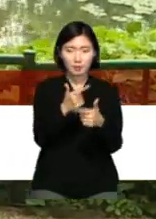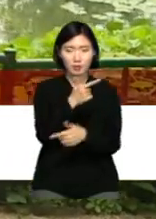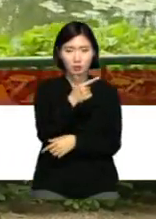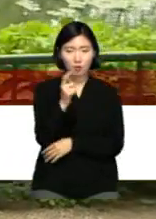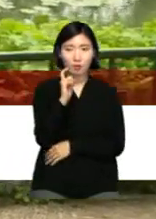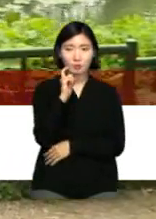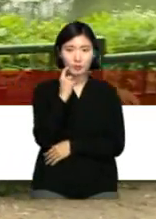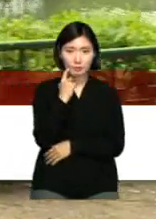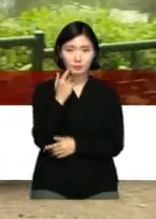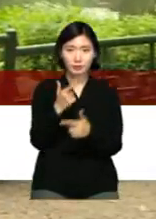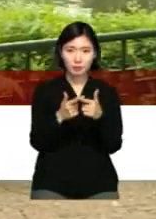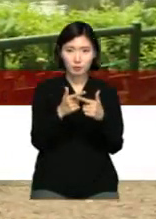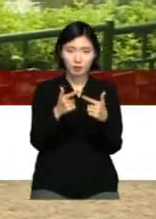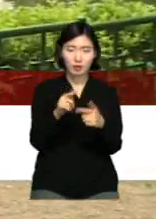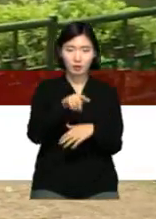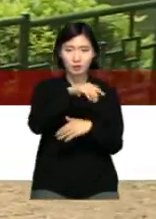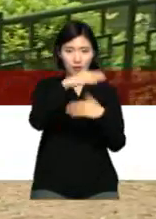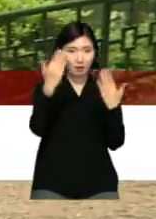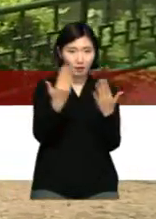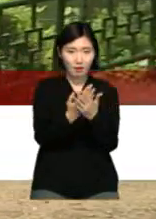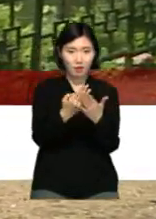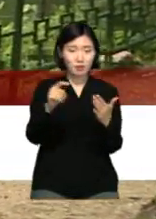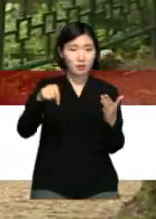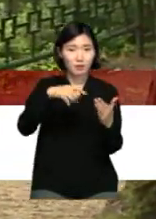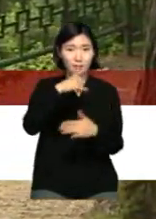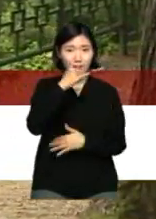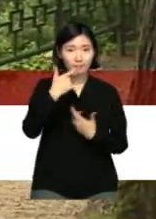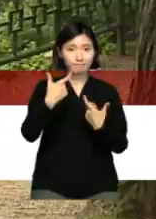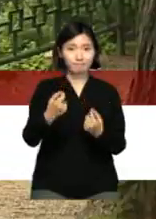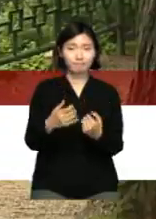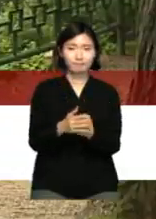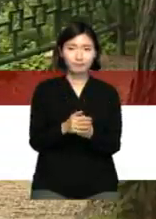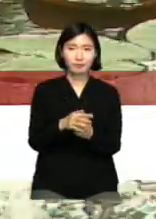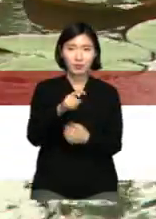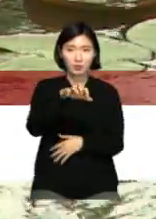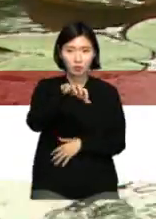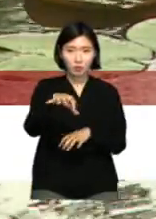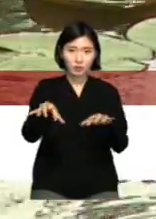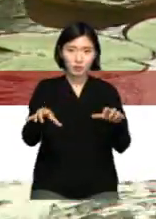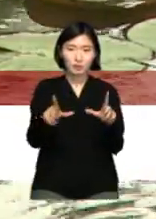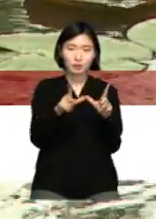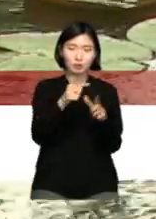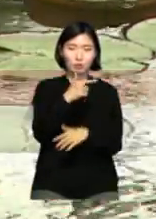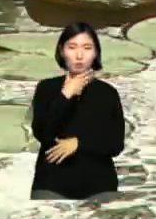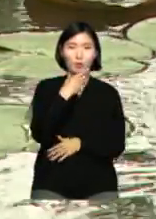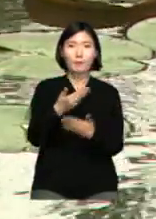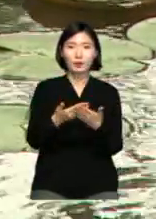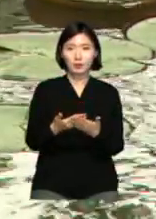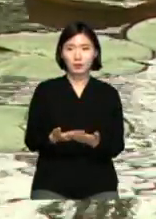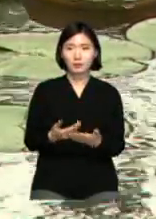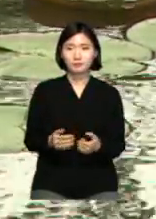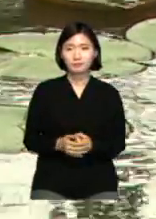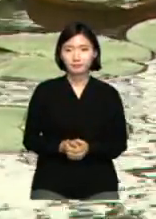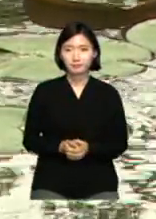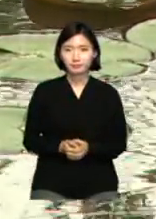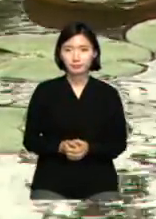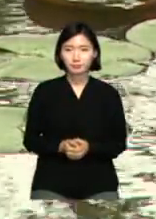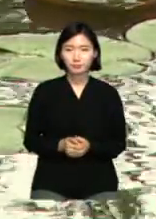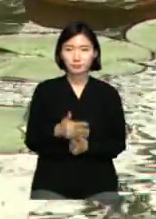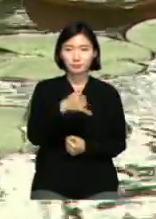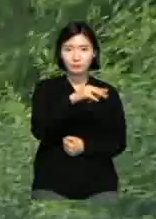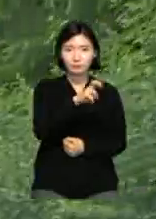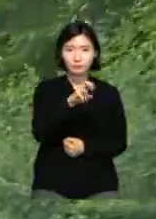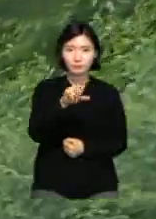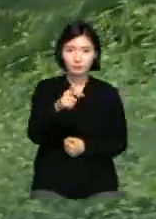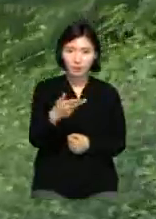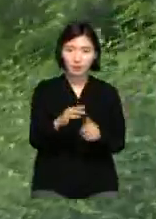이쁜 나무가 여기 현충원에 다 있는 것 같아요. 예, 그래서 이 동네에서 산다는 게 너무 복받은 것 같아요. 침엽수와